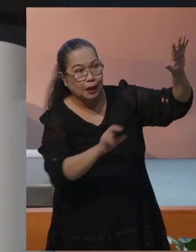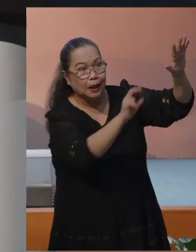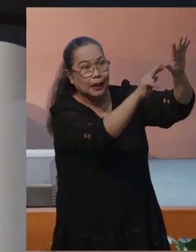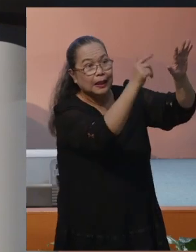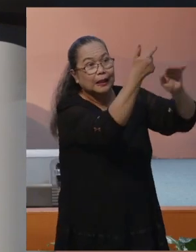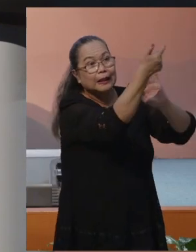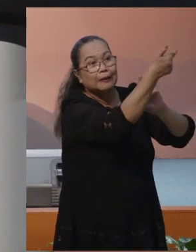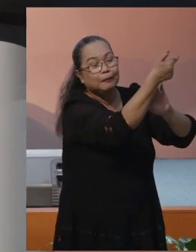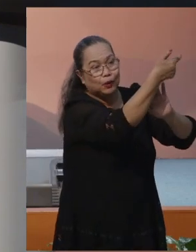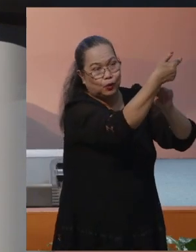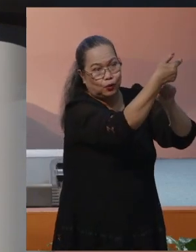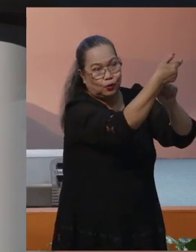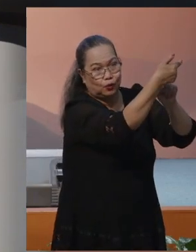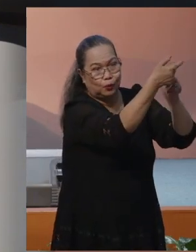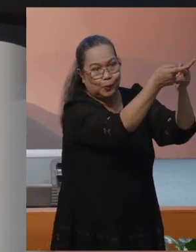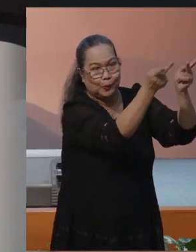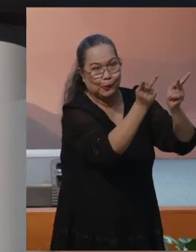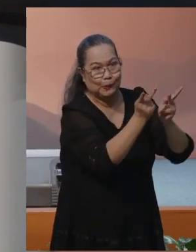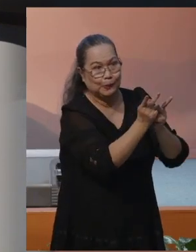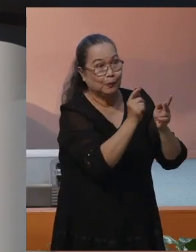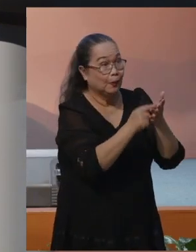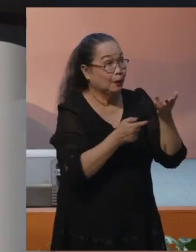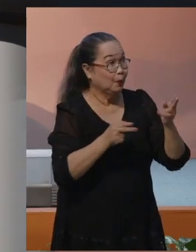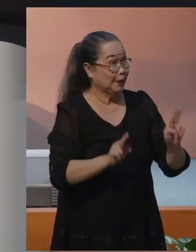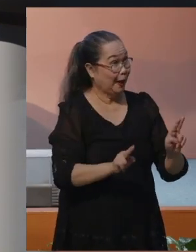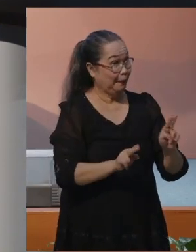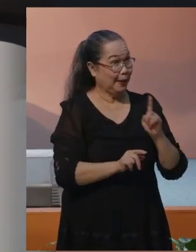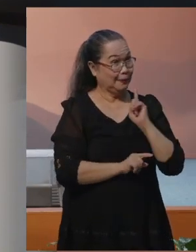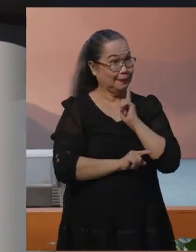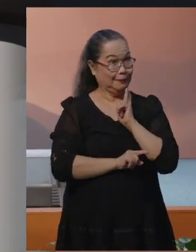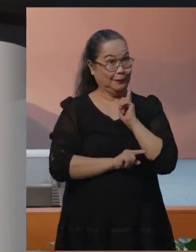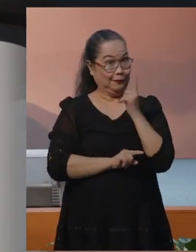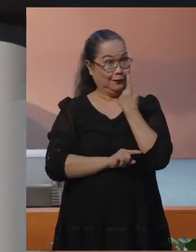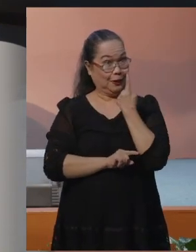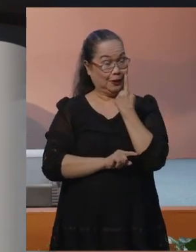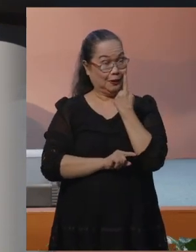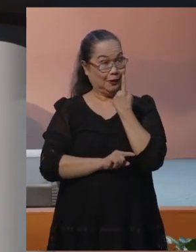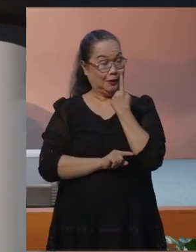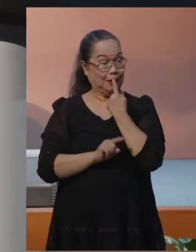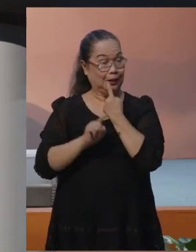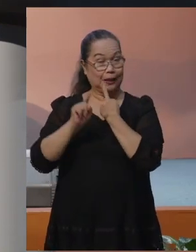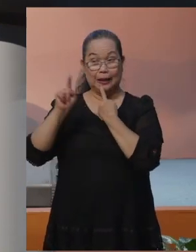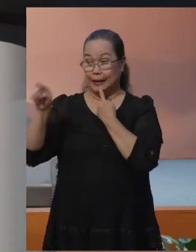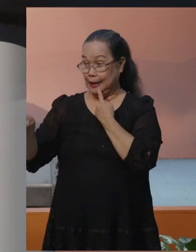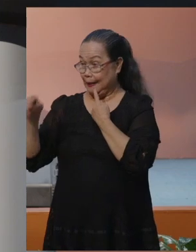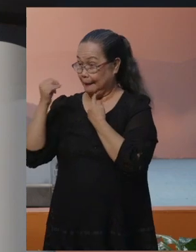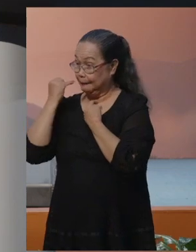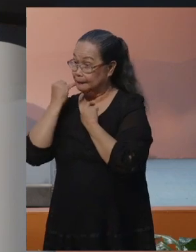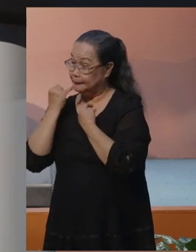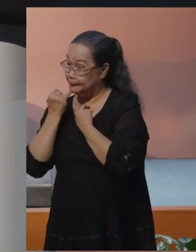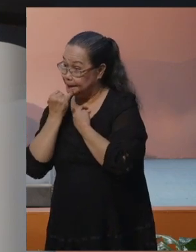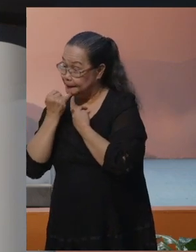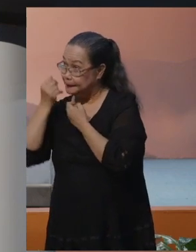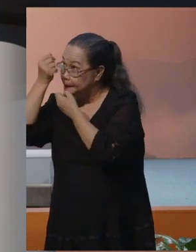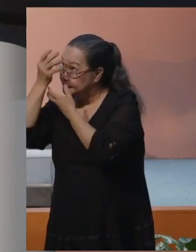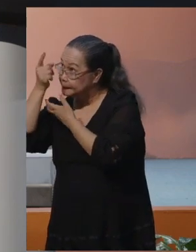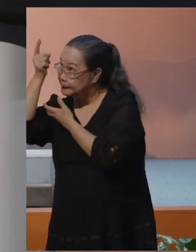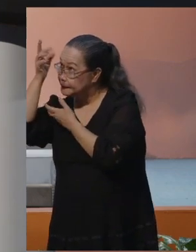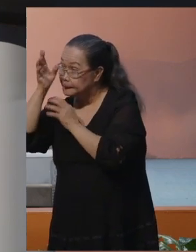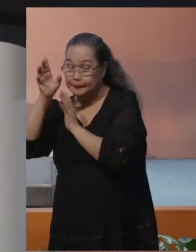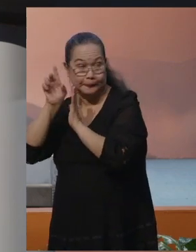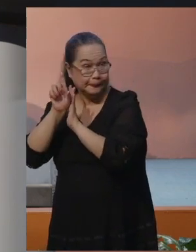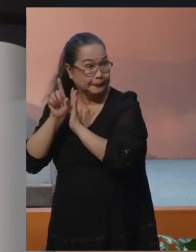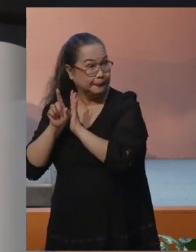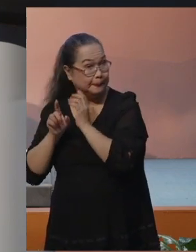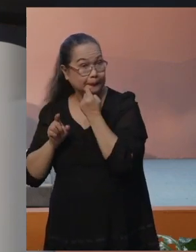taga-Gibeon. So ano nangyari? Una, ang pagsunod ng Israel sa utos ng Diyos.